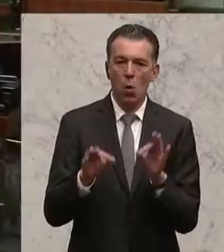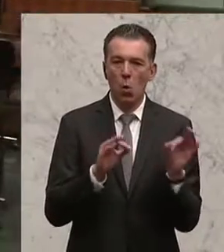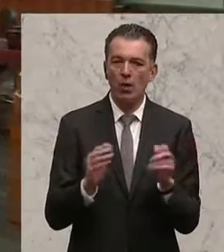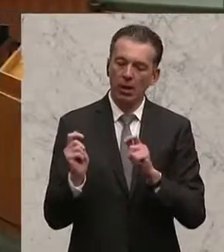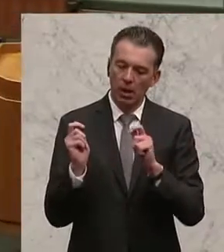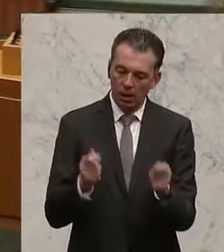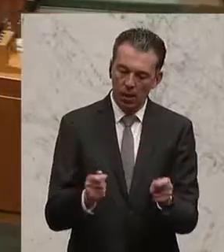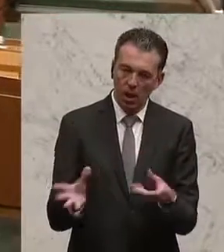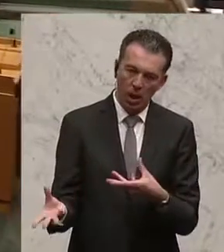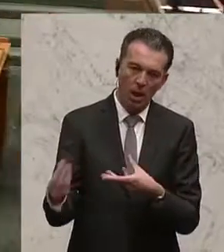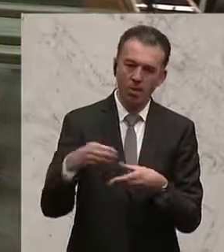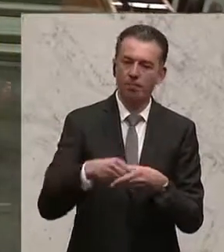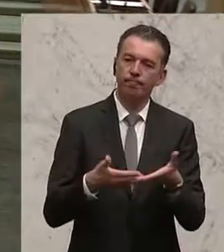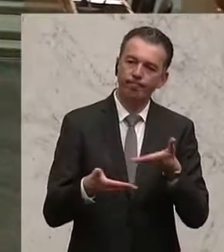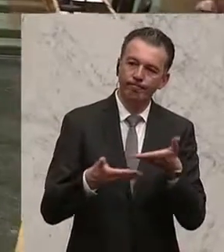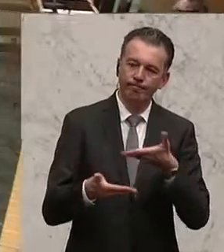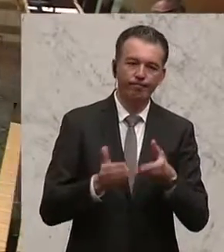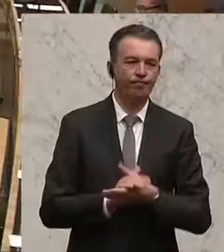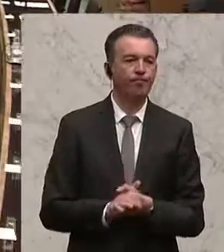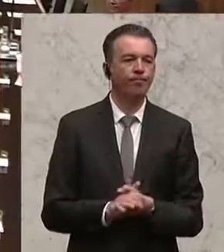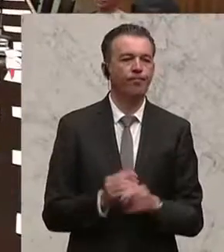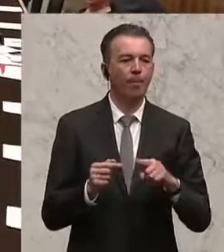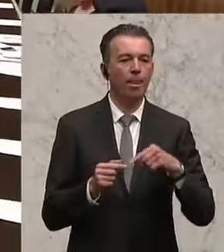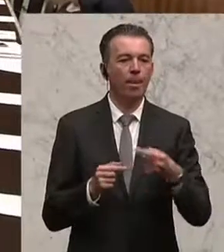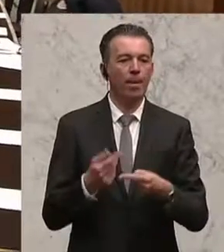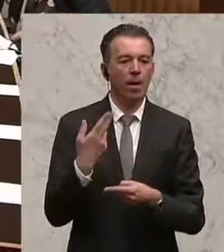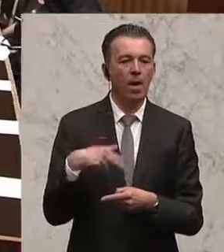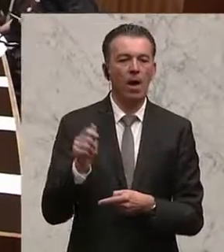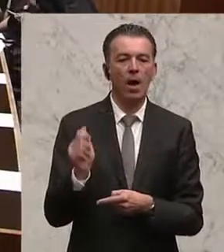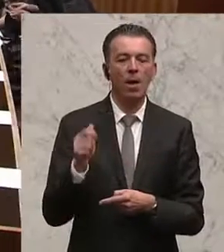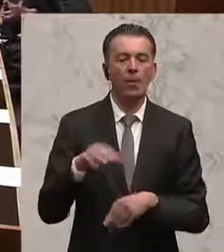Pflegepersonal gebe, so Eva Mückstein, Gesundheitssprecherin der Grünen.